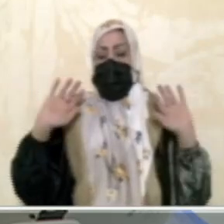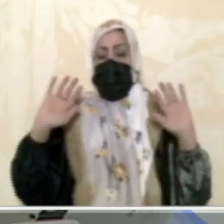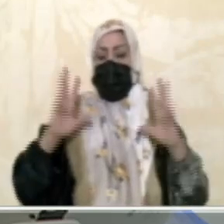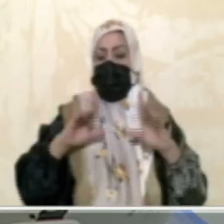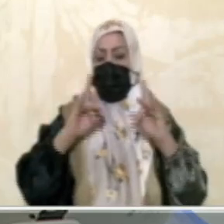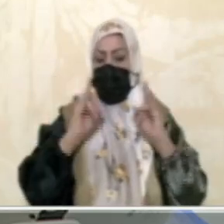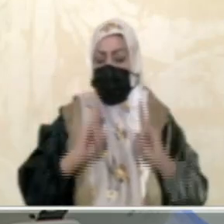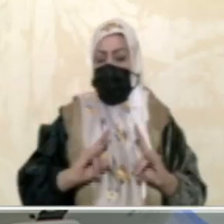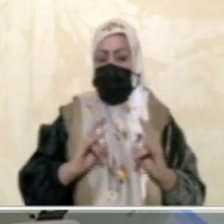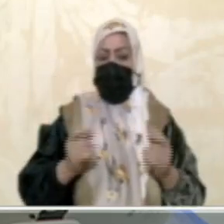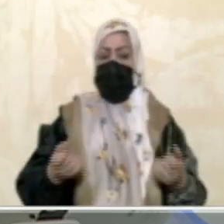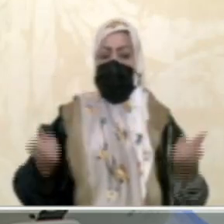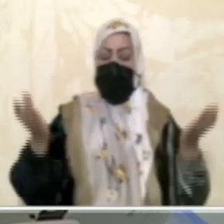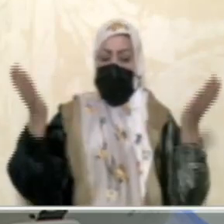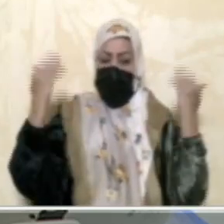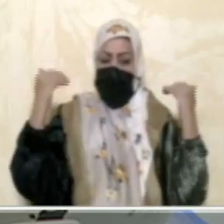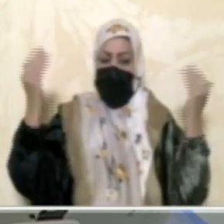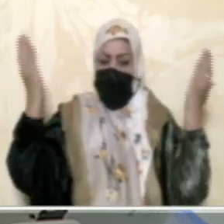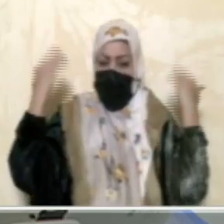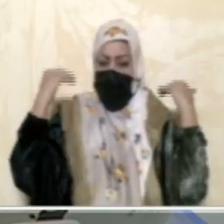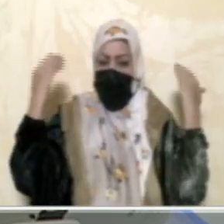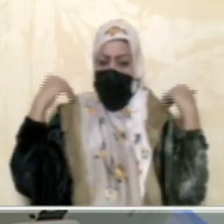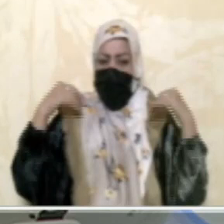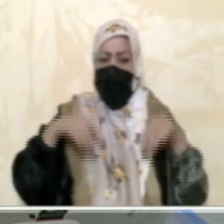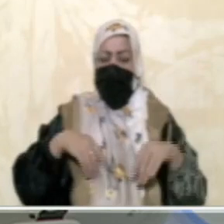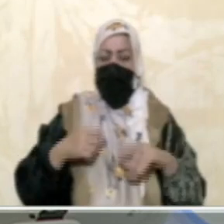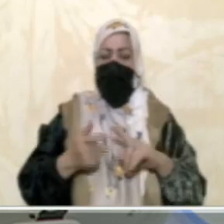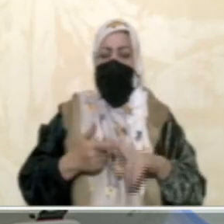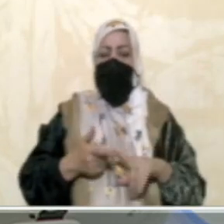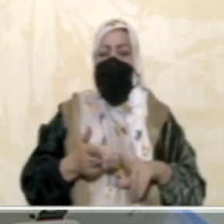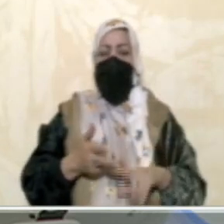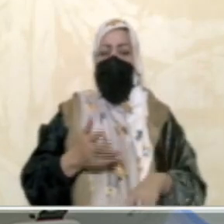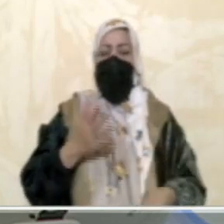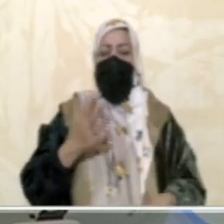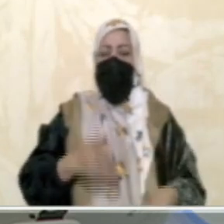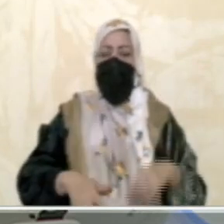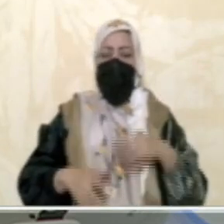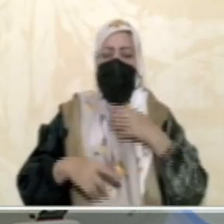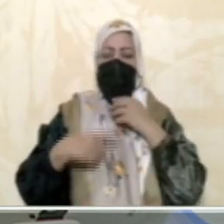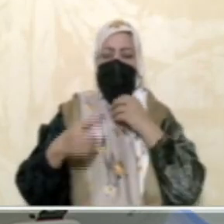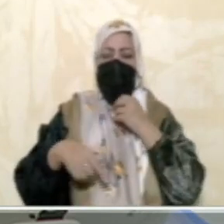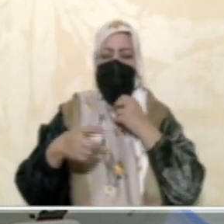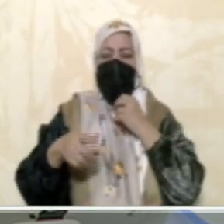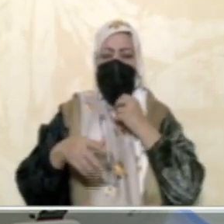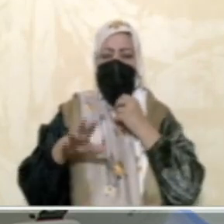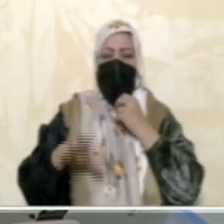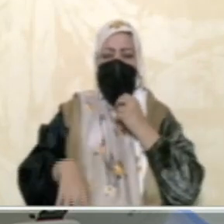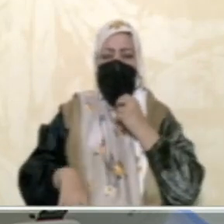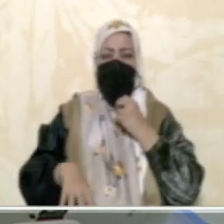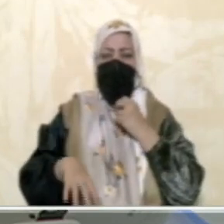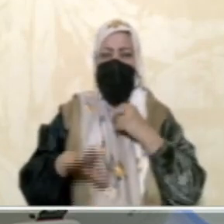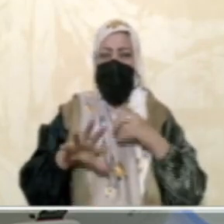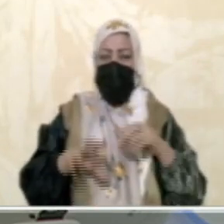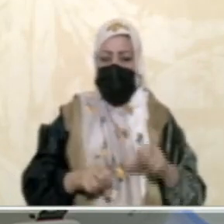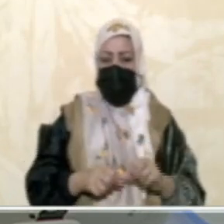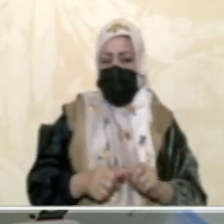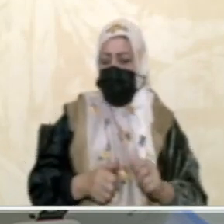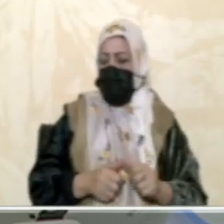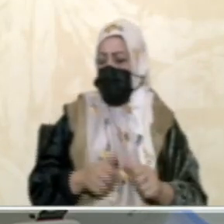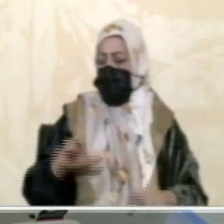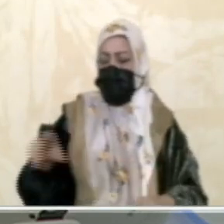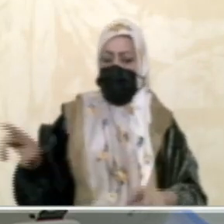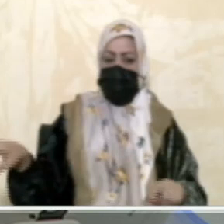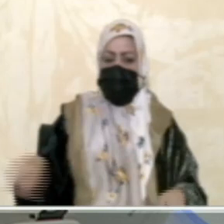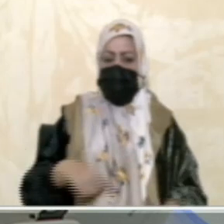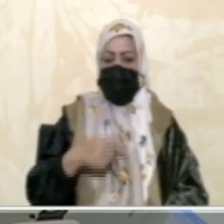الى الصف الثاني وهكذا فهذا الانسان الذي حجز موضعا في الصف الاول هو مخالف لهدي